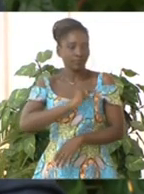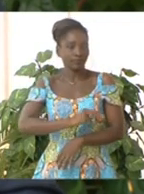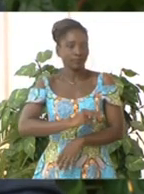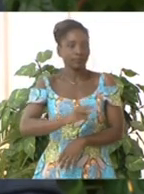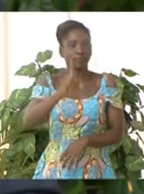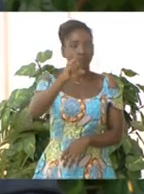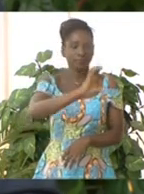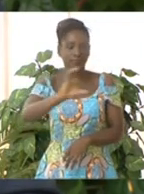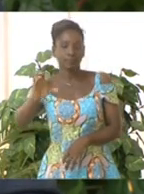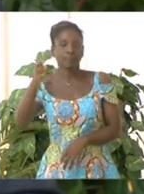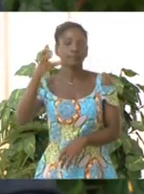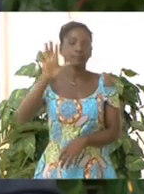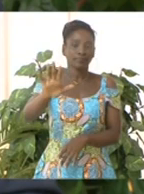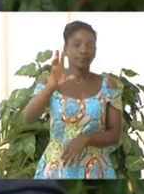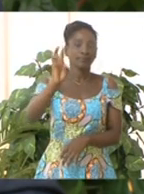156.